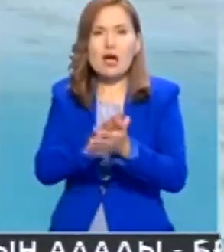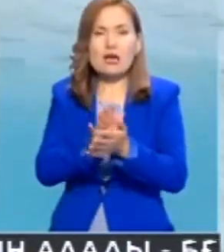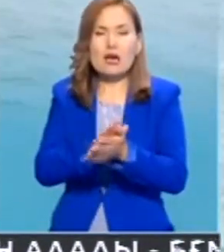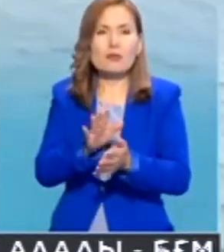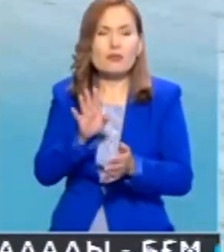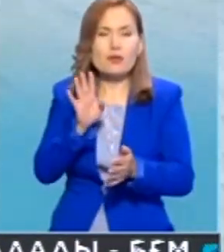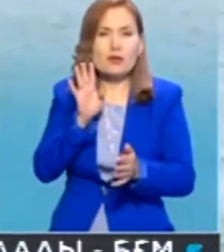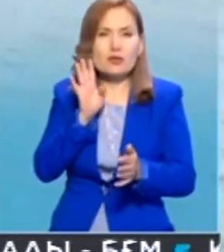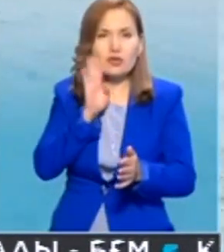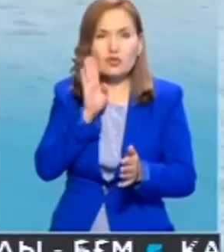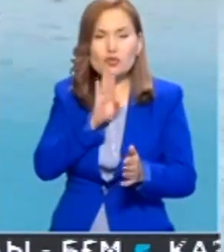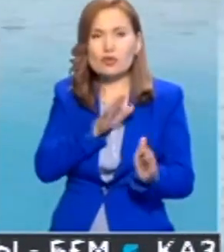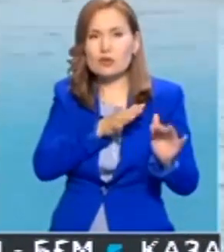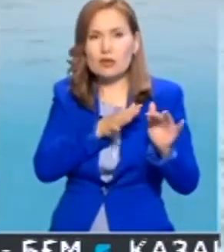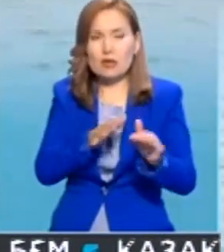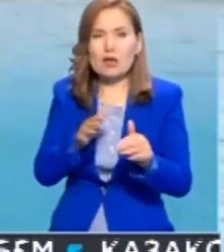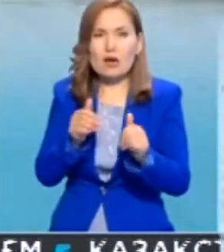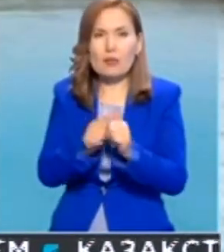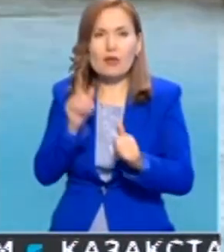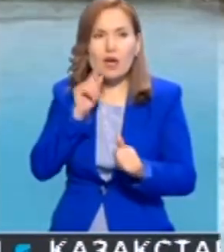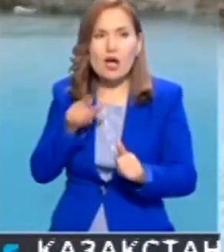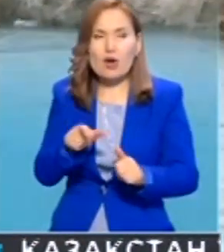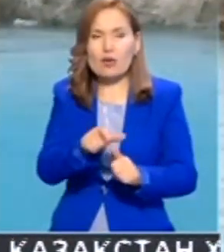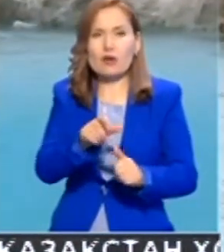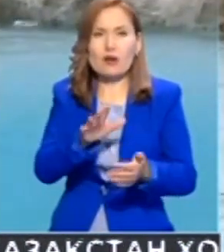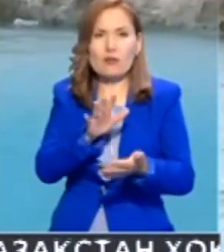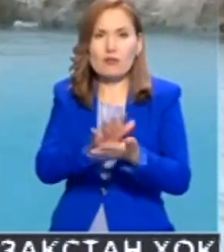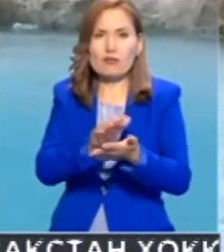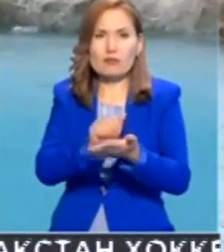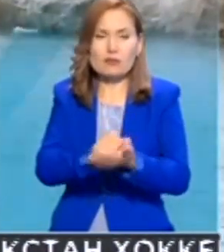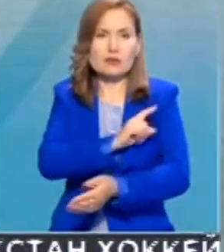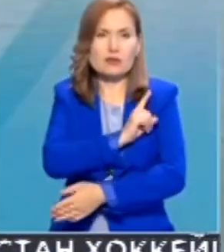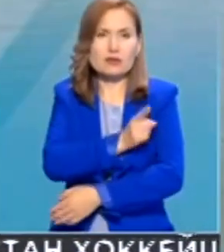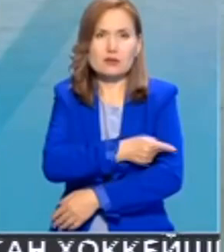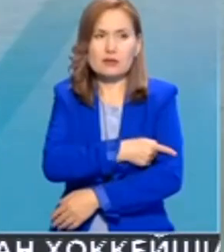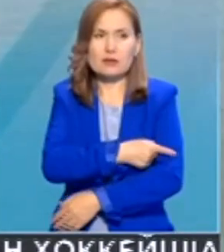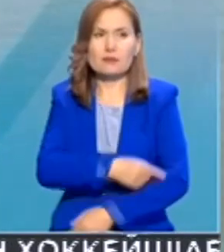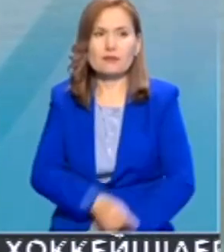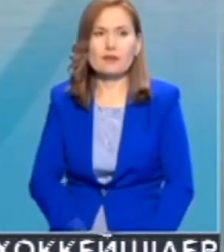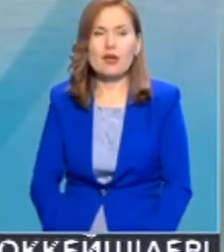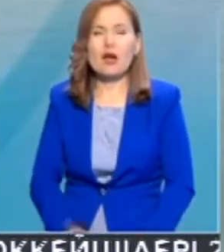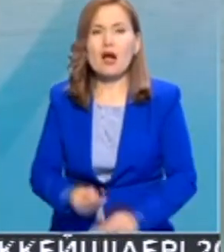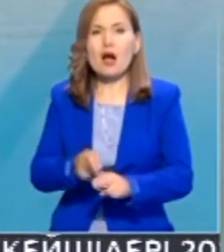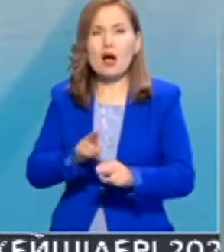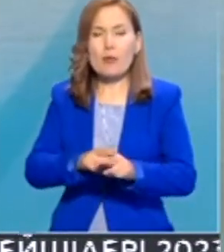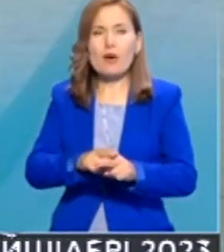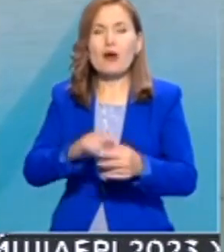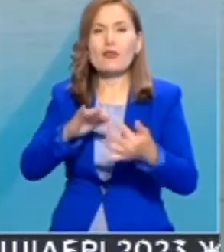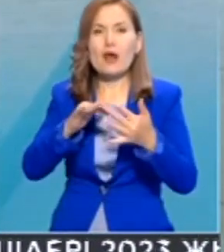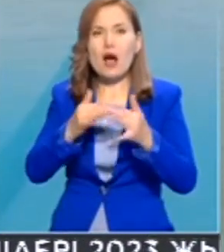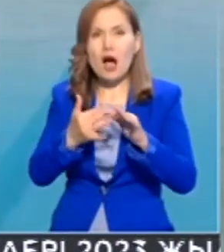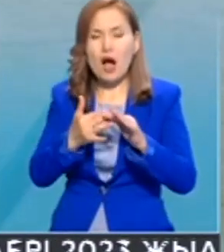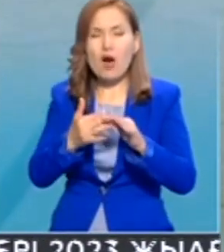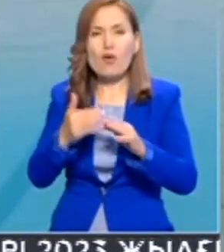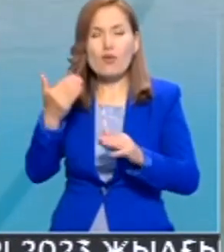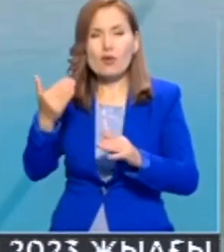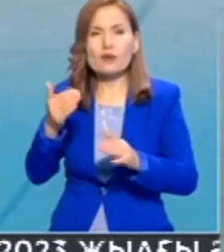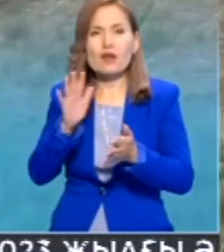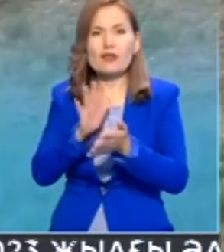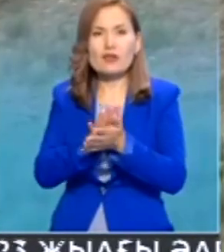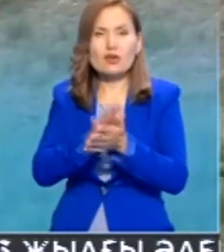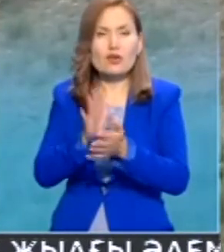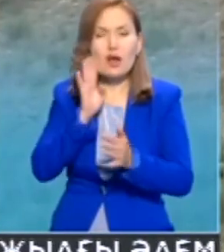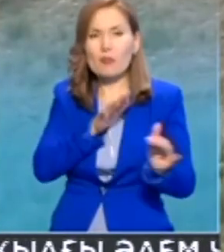арнасынан асып, іргеде жатқан Сағыз өзенін бүлдіретін кездері де аз емес көрінеді. Бұл жерге ауылдан шыққан лас су 20 жылдан бері